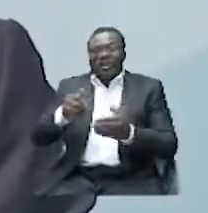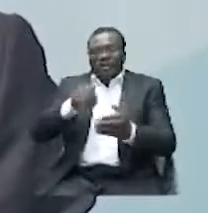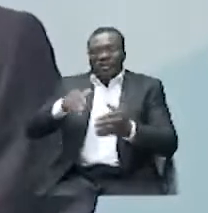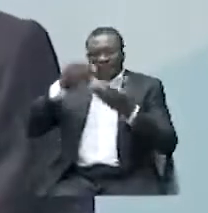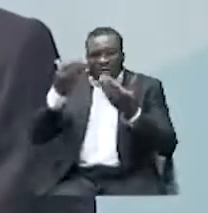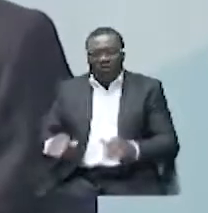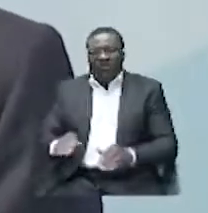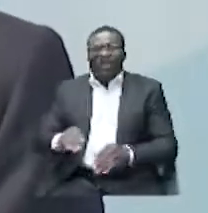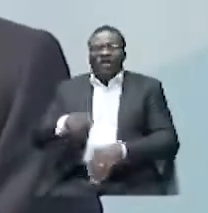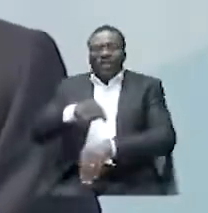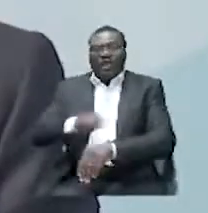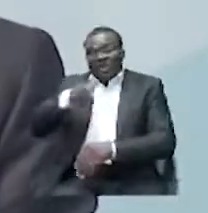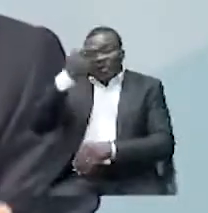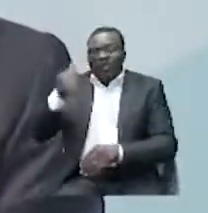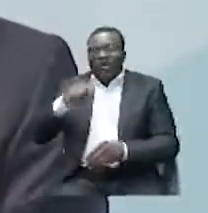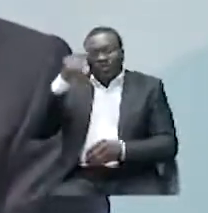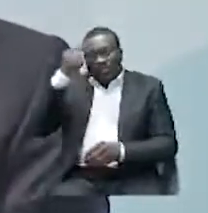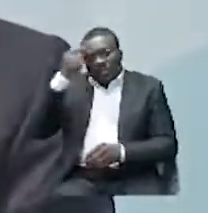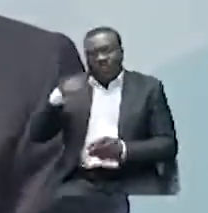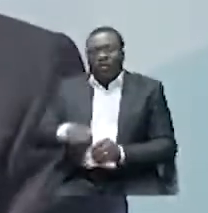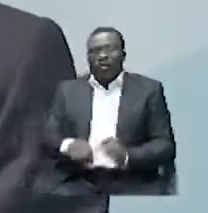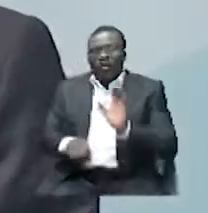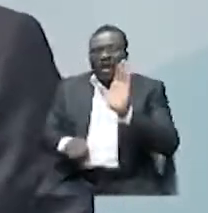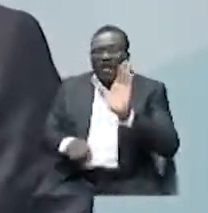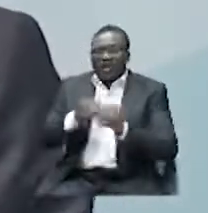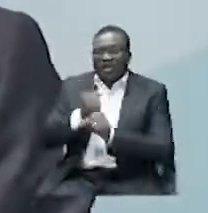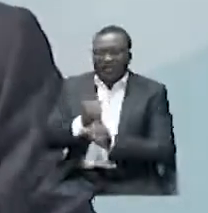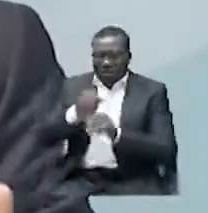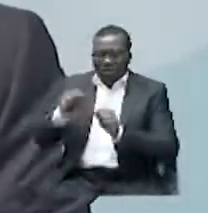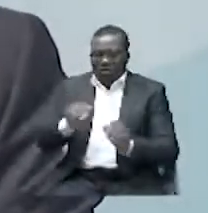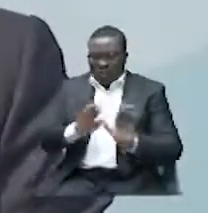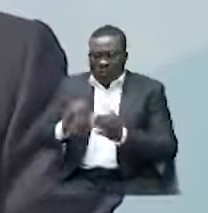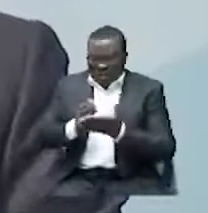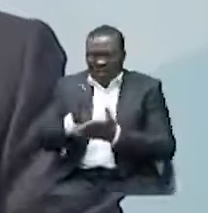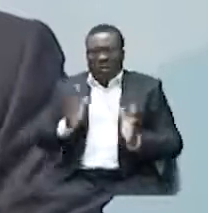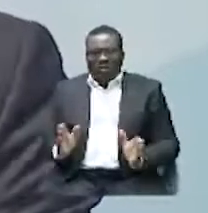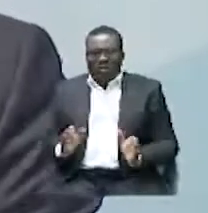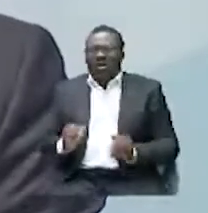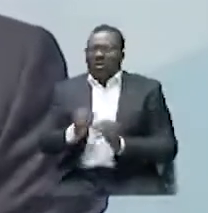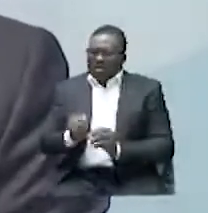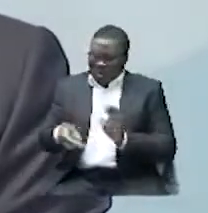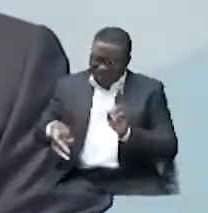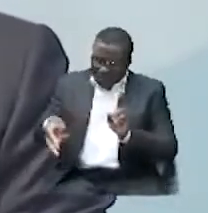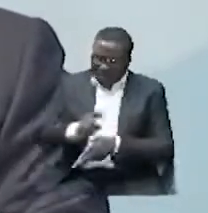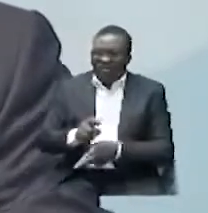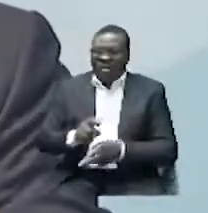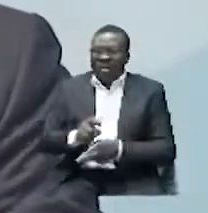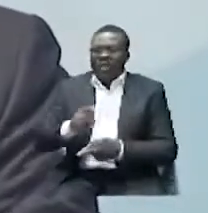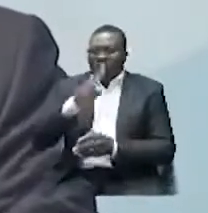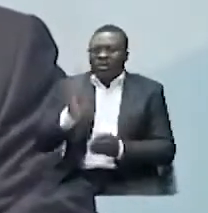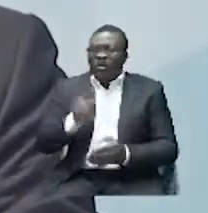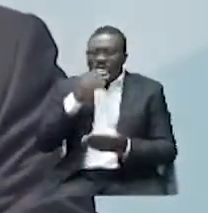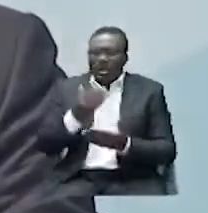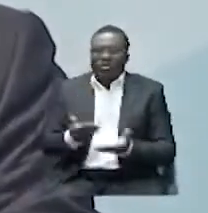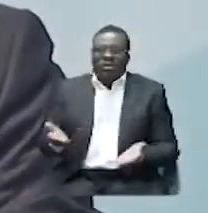mandat? C'est parce que nous pensons qu'en 5 ans, on peut faire du bon boulot, on peut travailler, on peut révéler à ses concitoyens qu'on est bon.